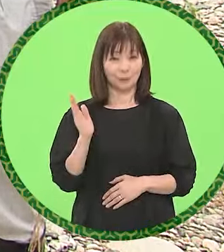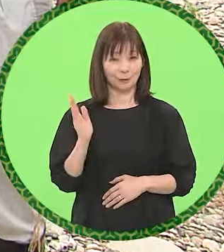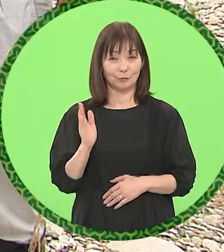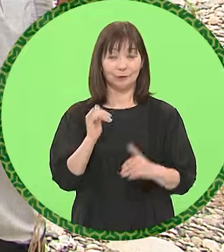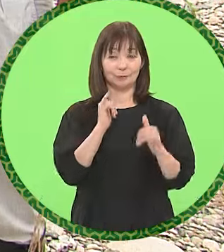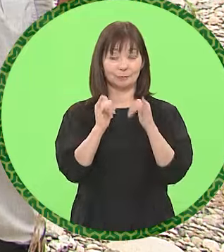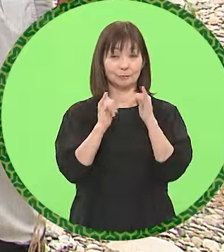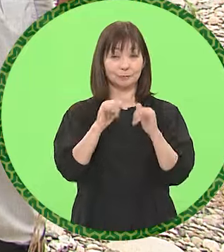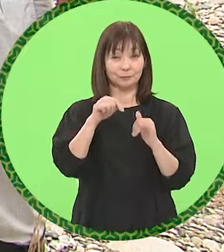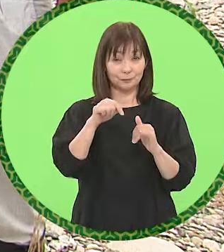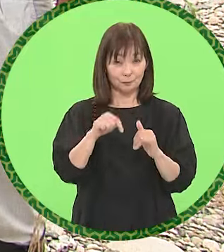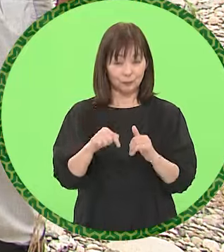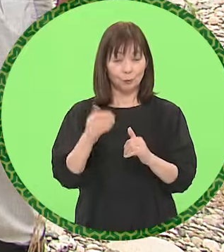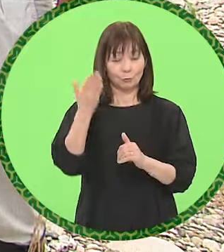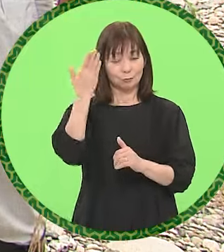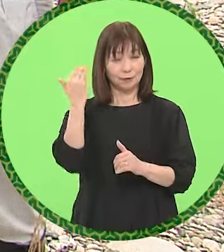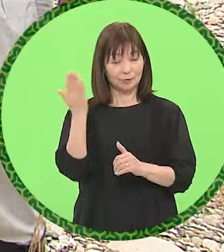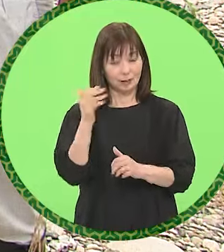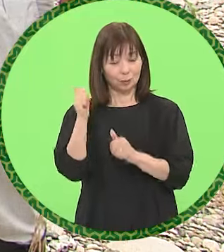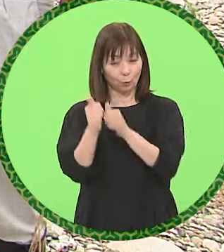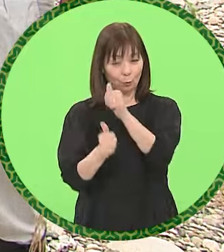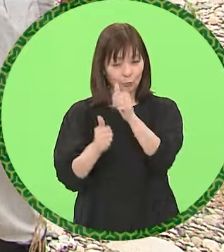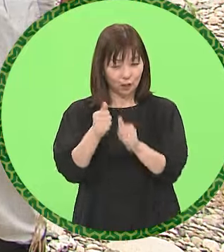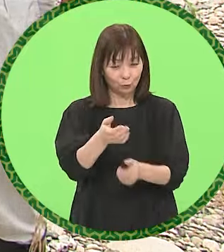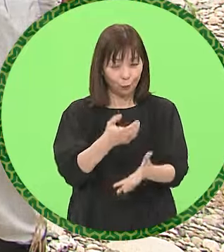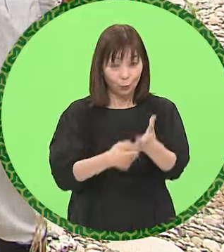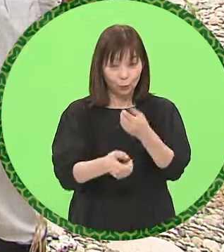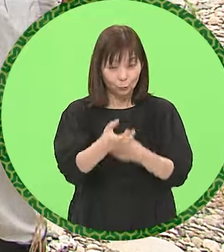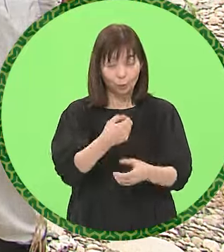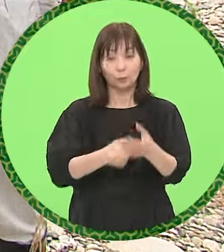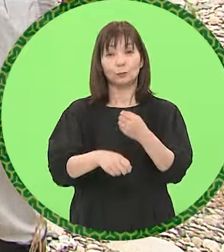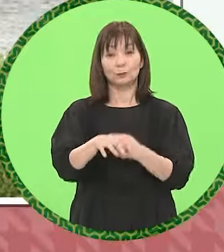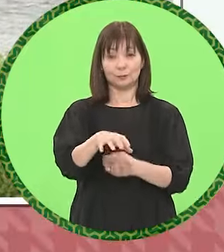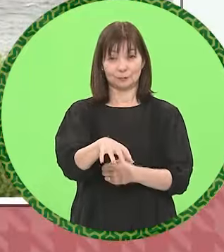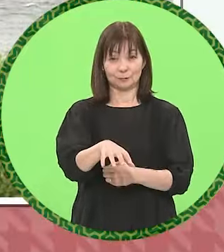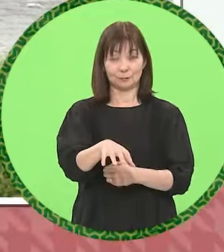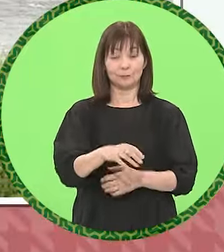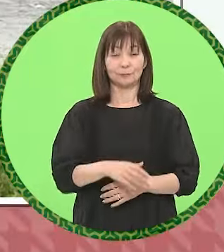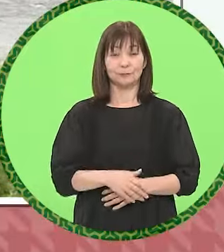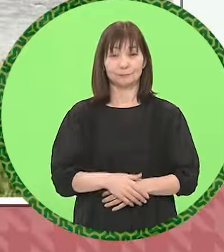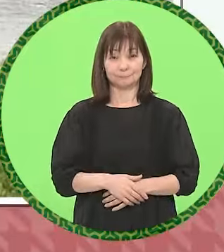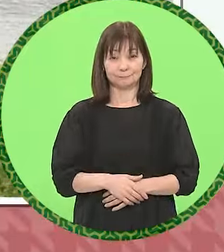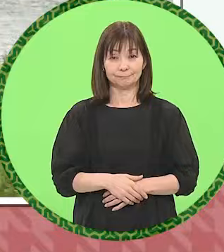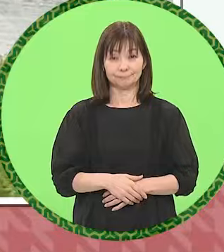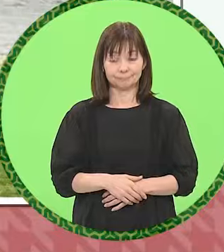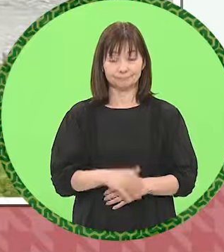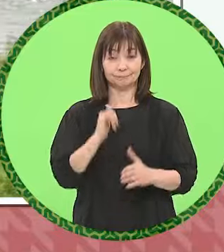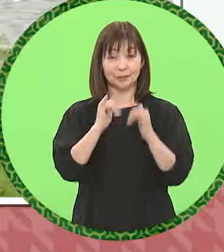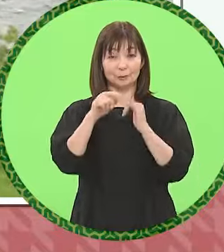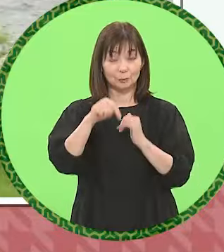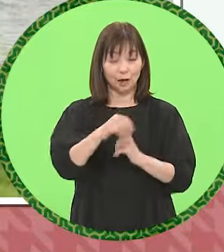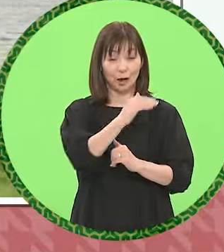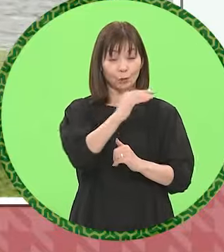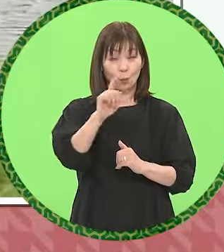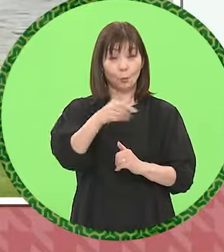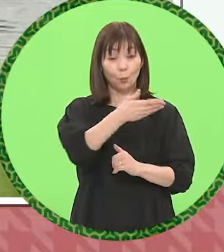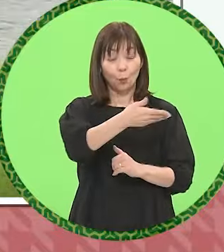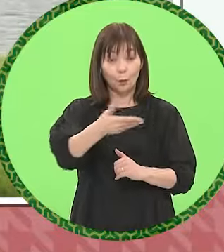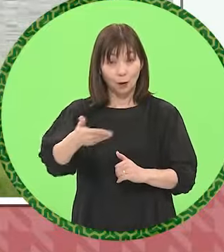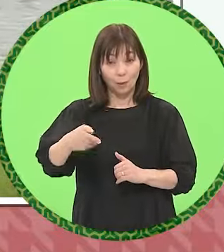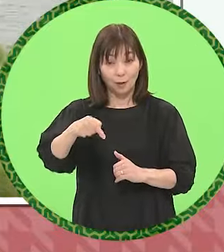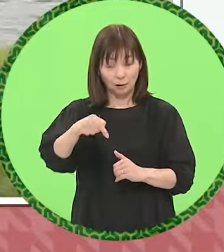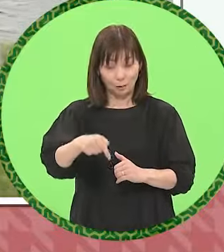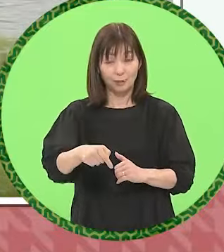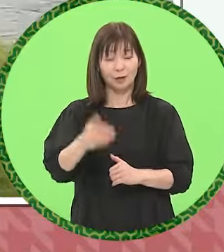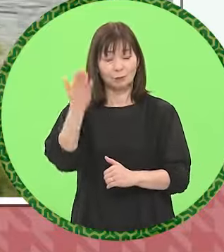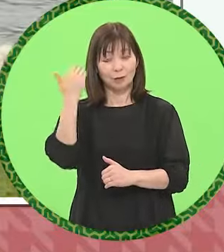はね、美郷町の伝統漁、柳漁をするとこなんですよ。 美郷町を流れる郷の川で行われ